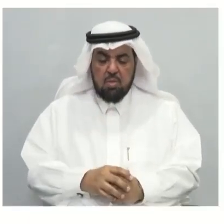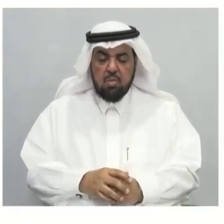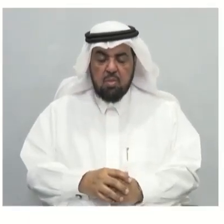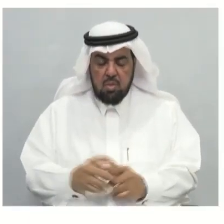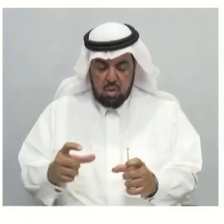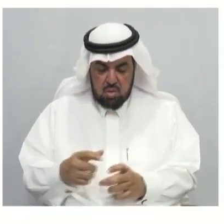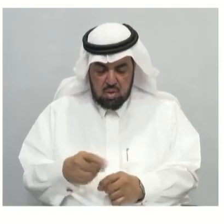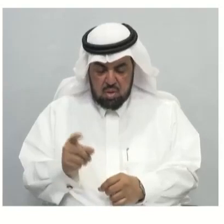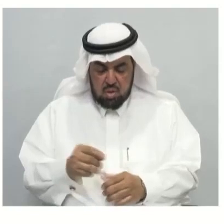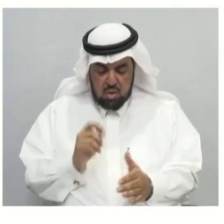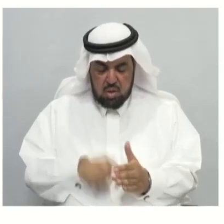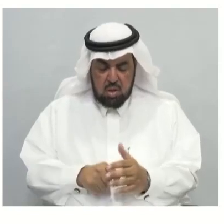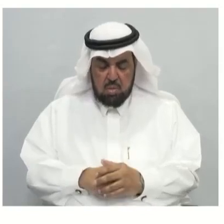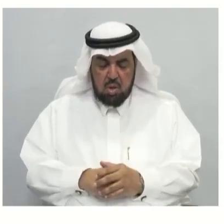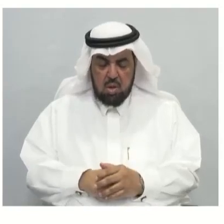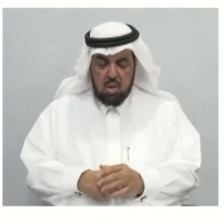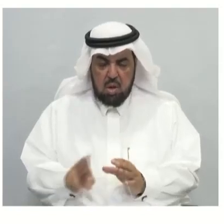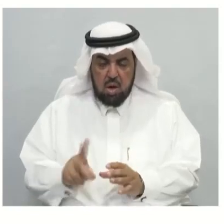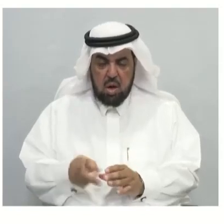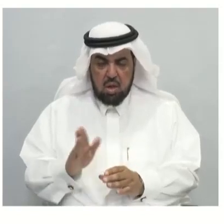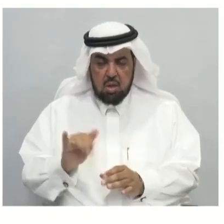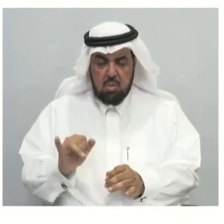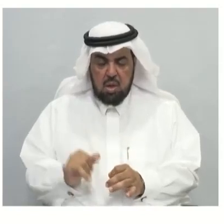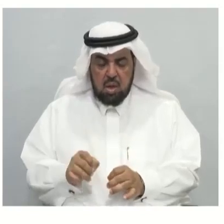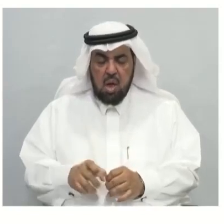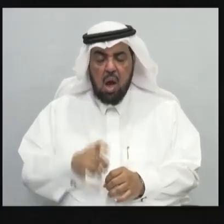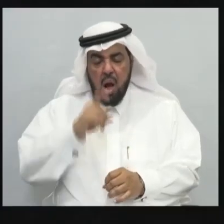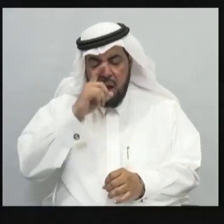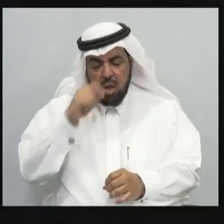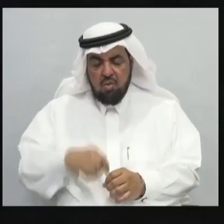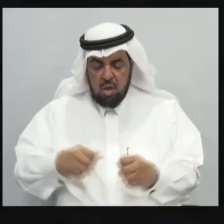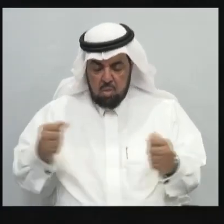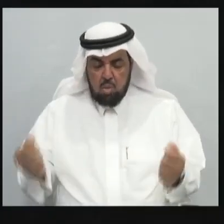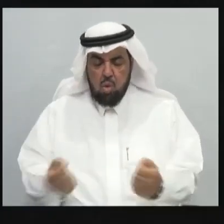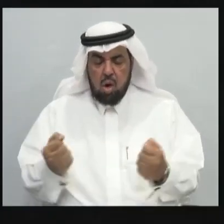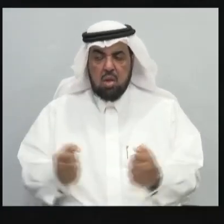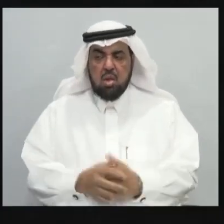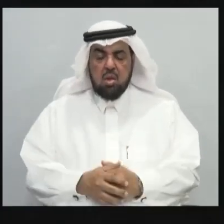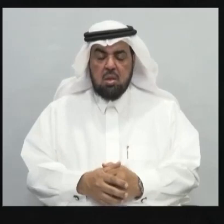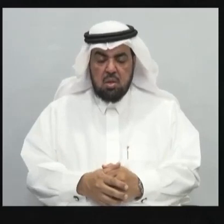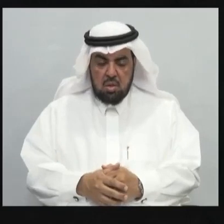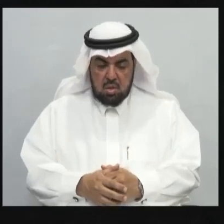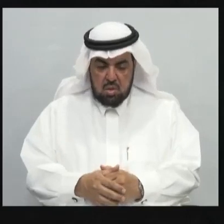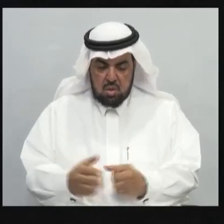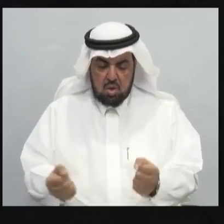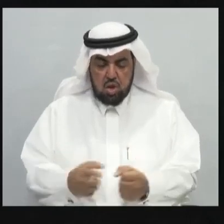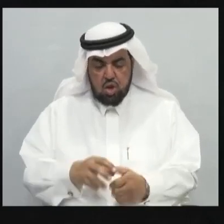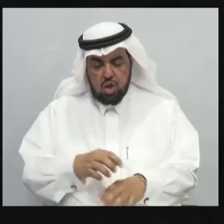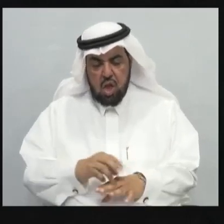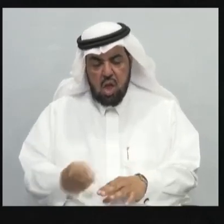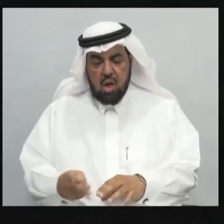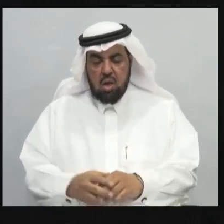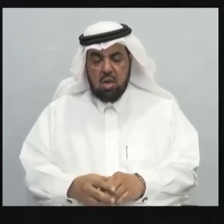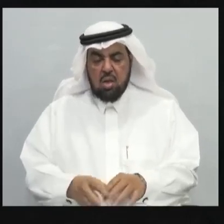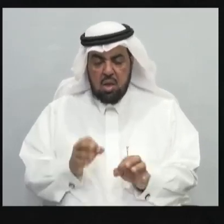الصيغه الرسميه اذا الصيغه الرسميه تحتاج دائما الى مراجعه بحيث اذا اعدها الشخص يراجعها شخص